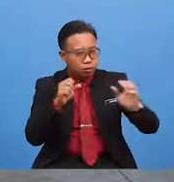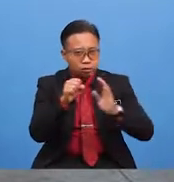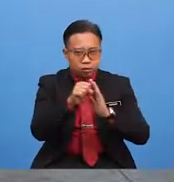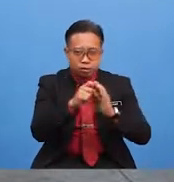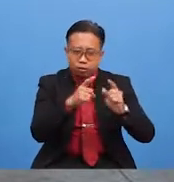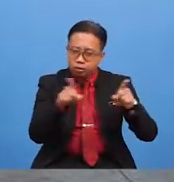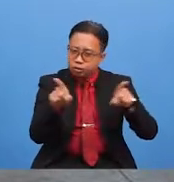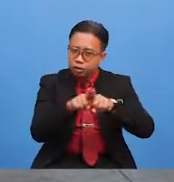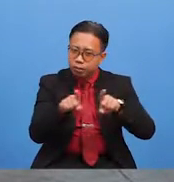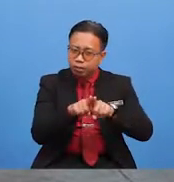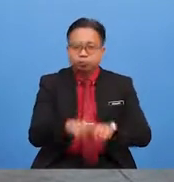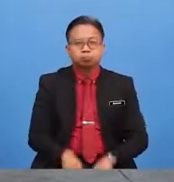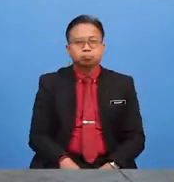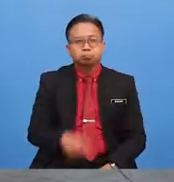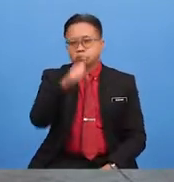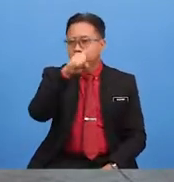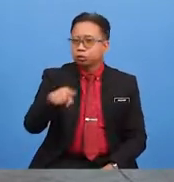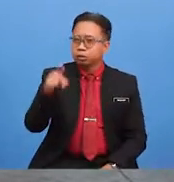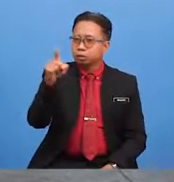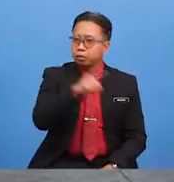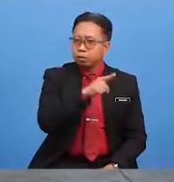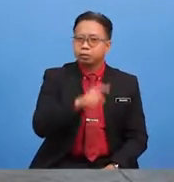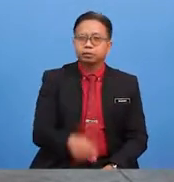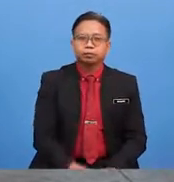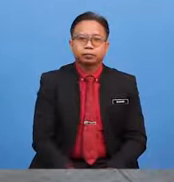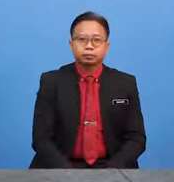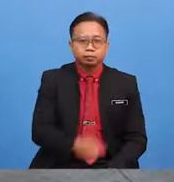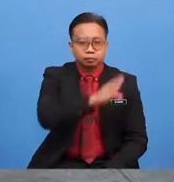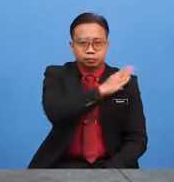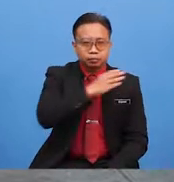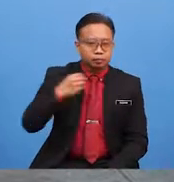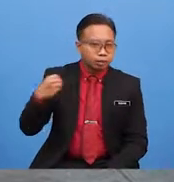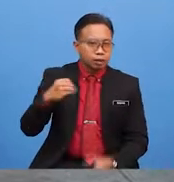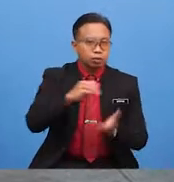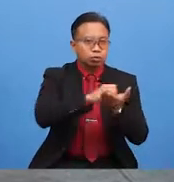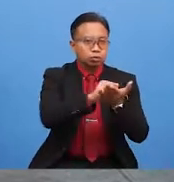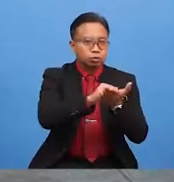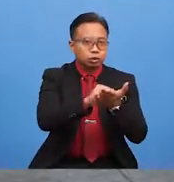hatching, garisan silang pangkah iaitu cross hatching dan gosokan.